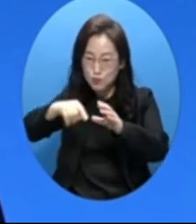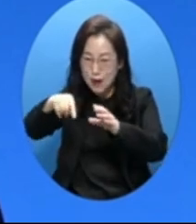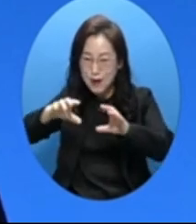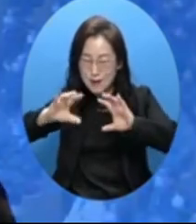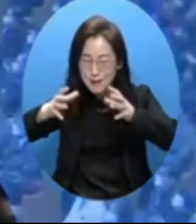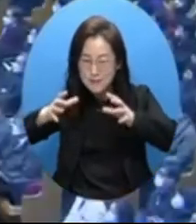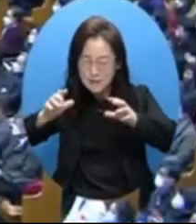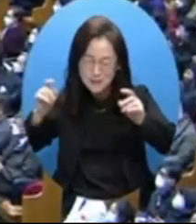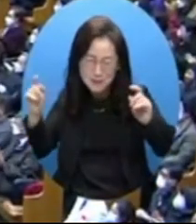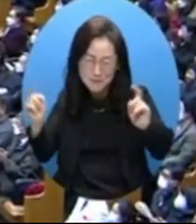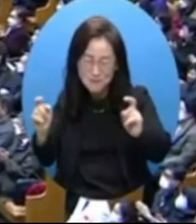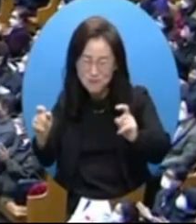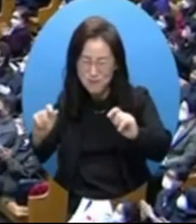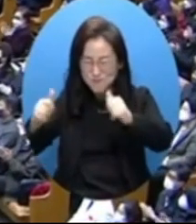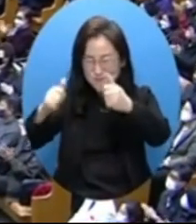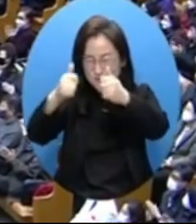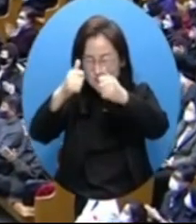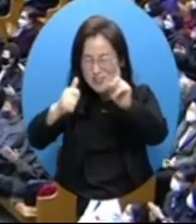할렐루야